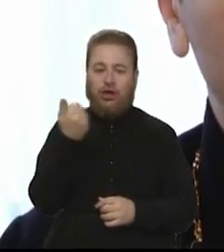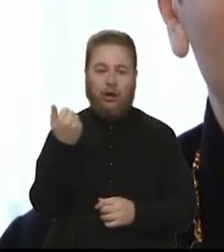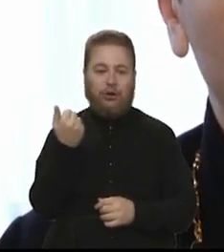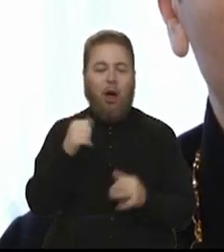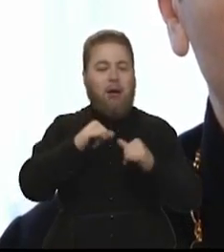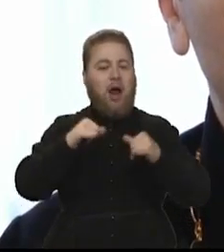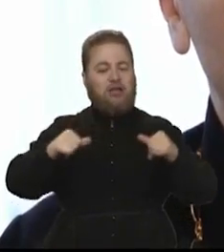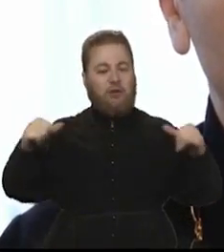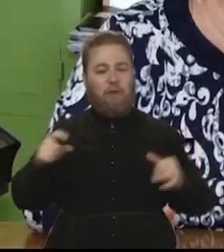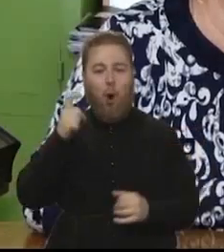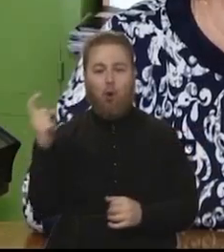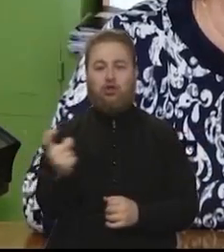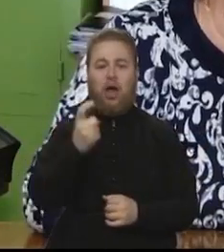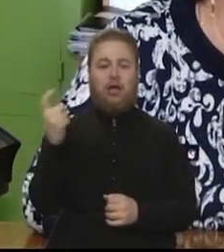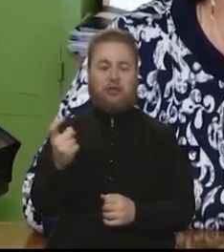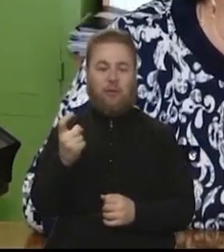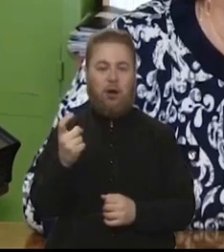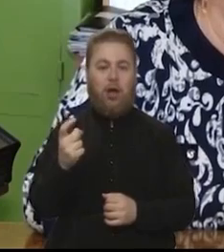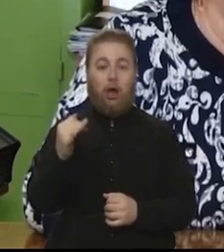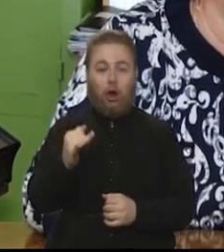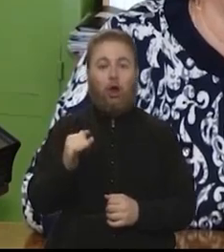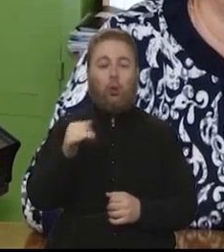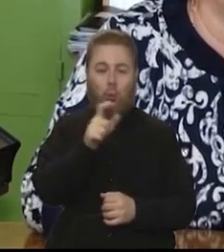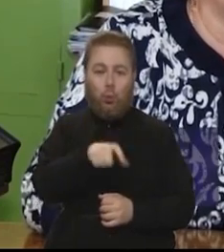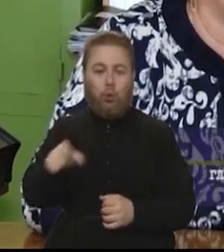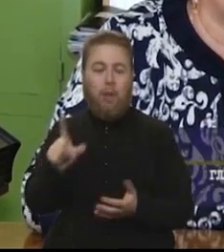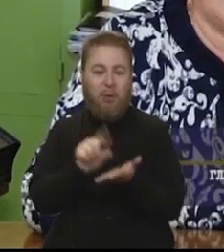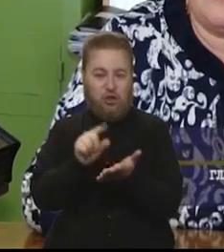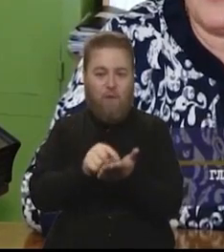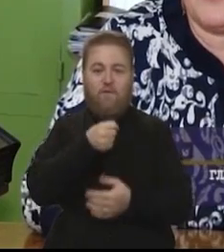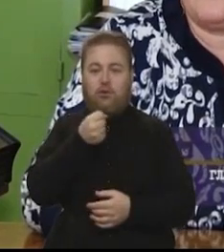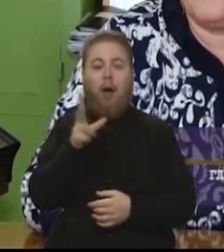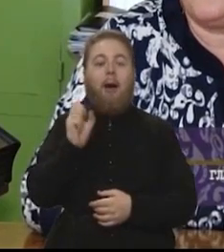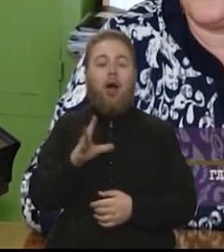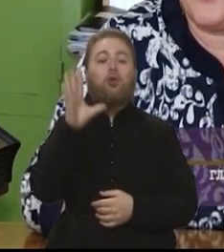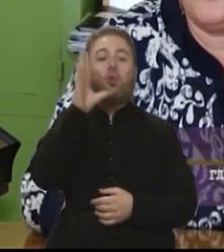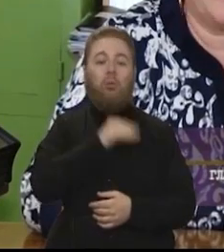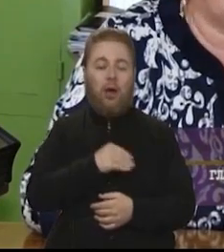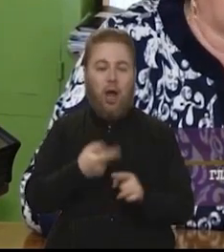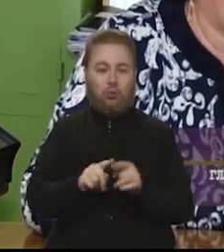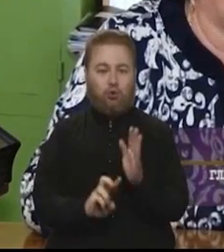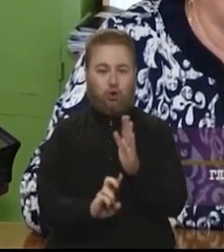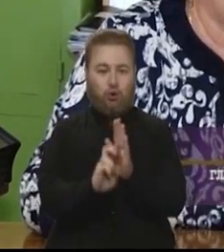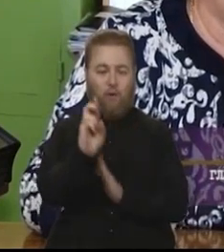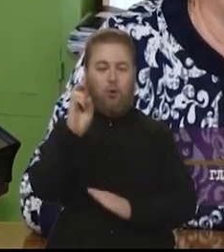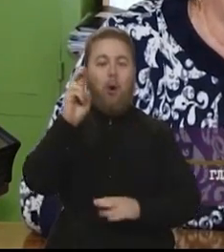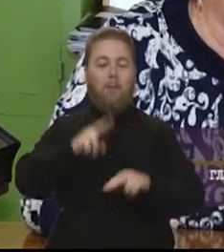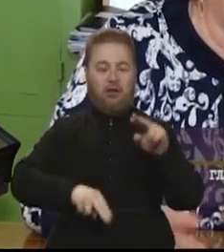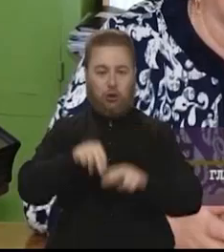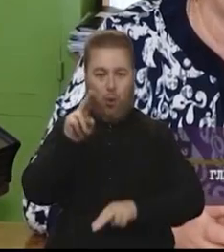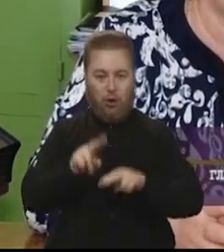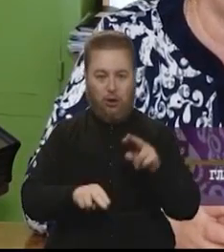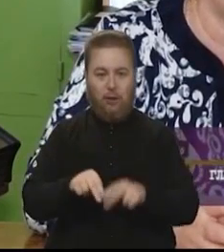развитого какого-то хозяйства, даже подсобного, и люди, в общем-то, пенсионного возраста, как это сумели все-таки вот эту часовню поставить. И